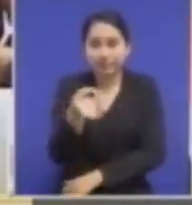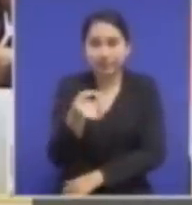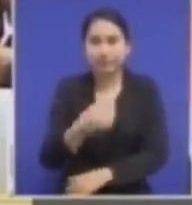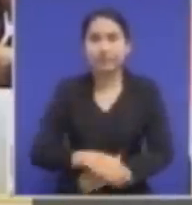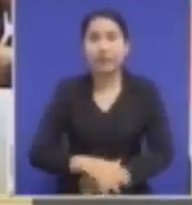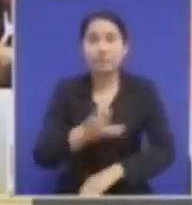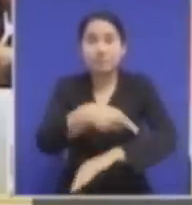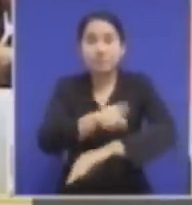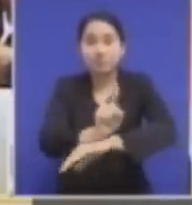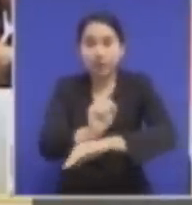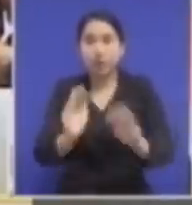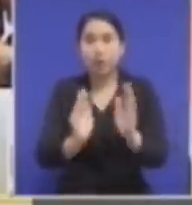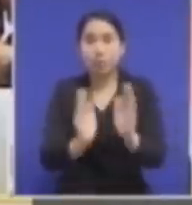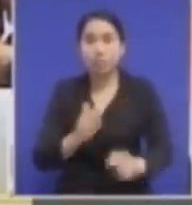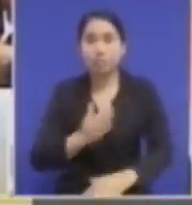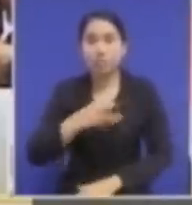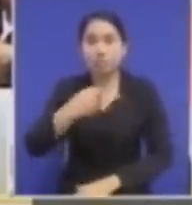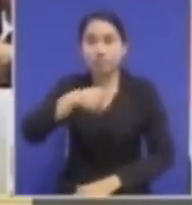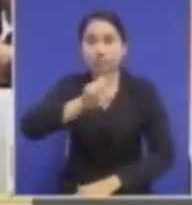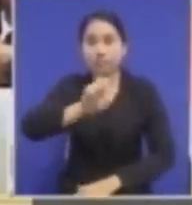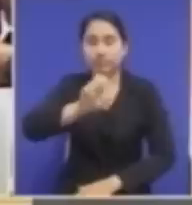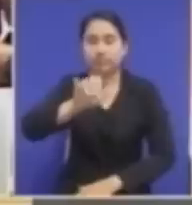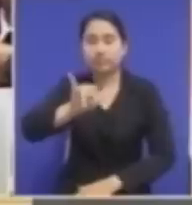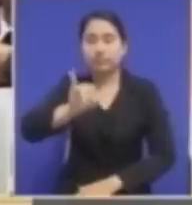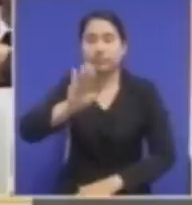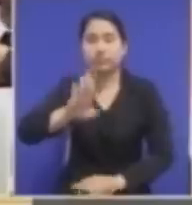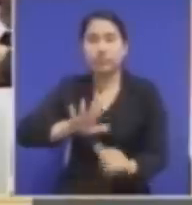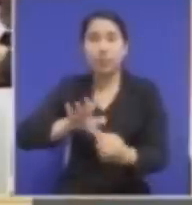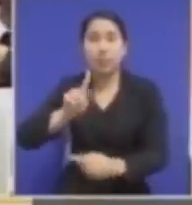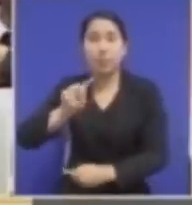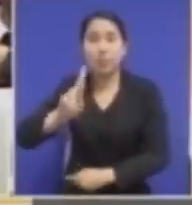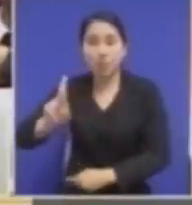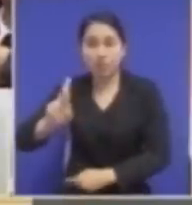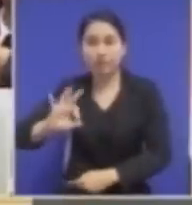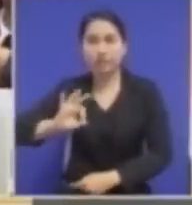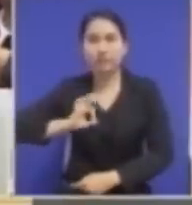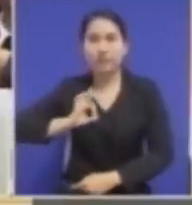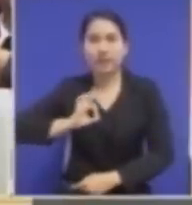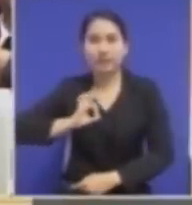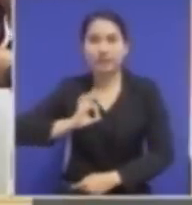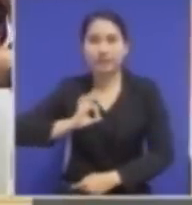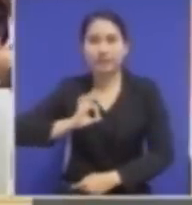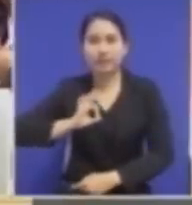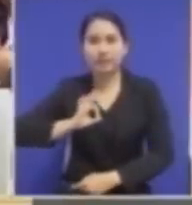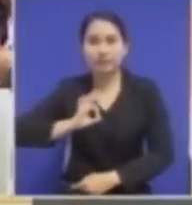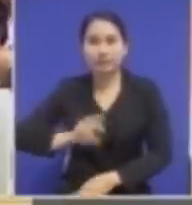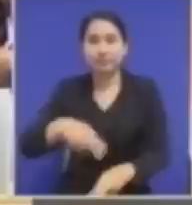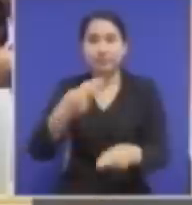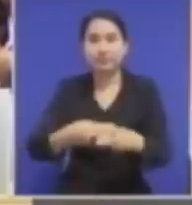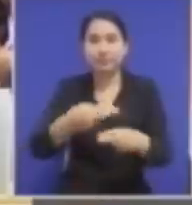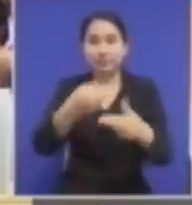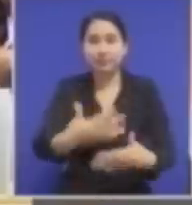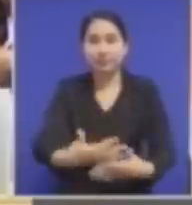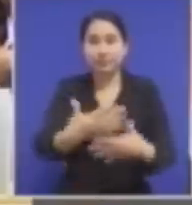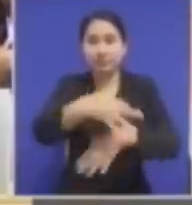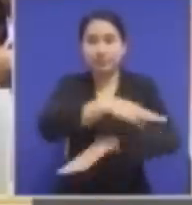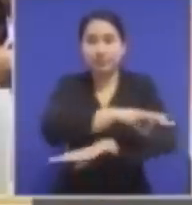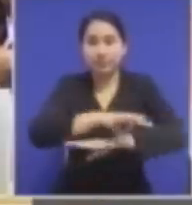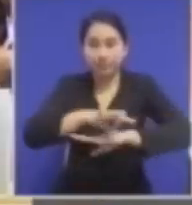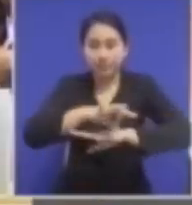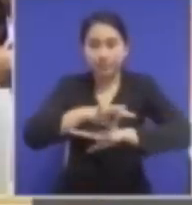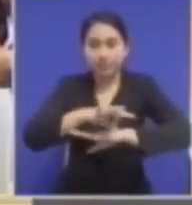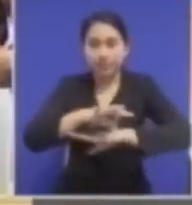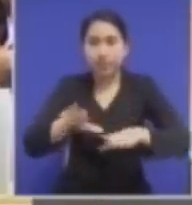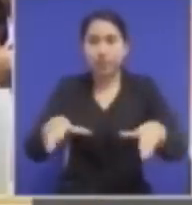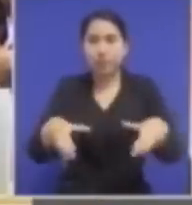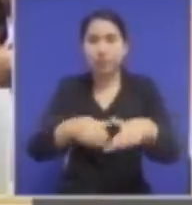ครับผมอาจารย์ปิยบุตรนะครับแสงกนกกุลสมาชิกสภาผู้แทนราษฎรบัญชีรายชื่อพรรคอนาคตใหม่ในฐานะสมาชิกรัฐสภานะครับจริ